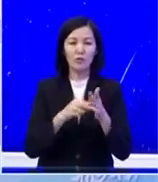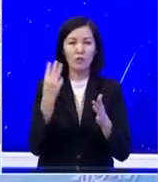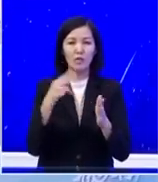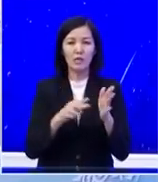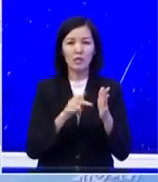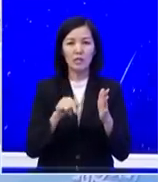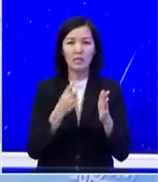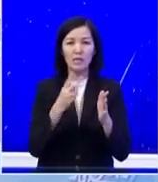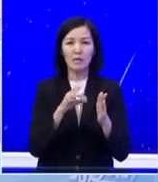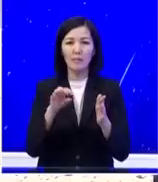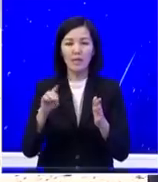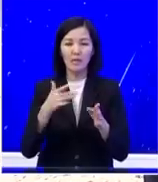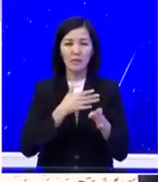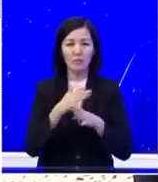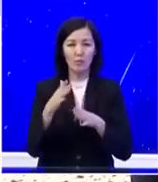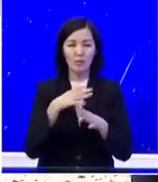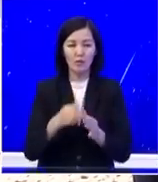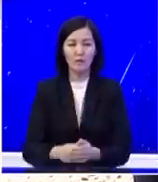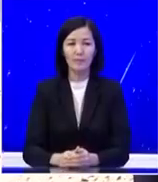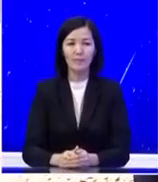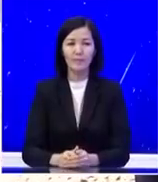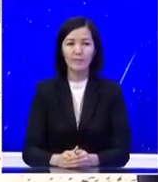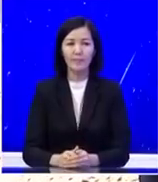47,2 миллиард теңге бөлінді.